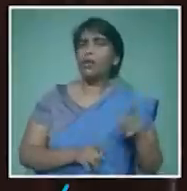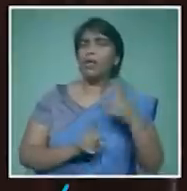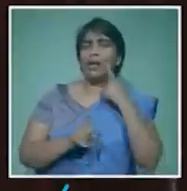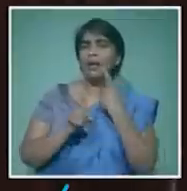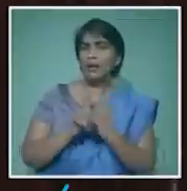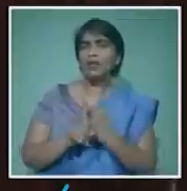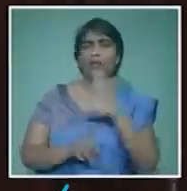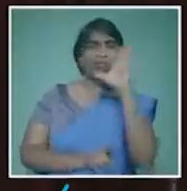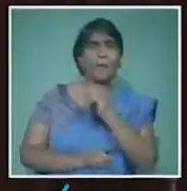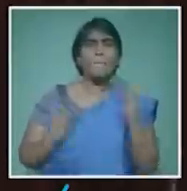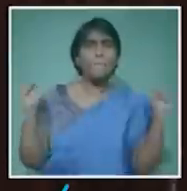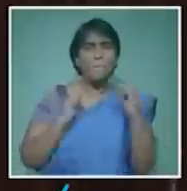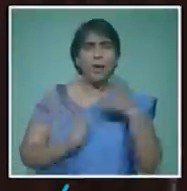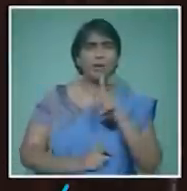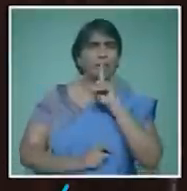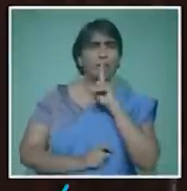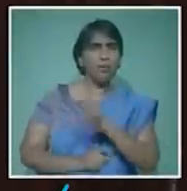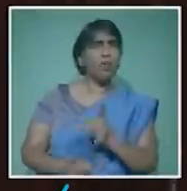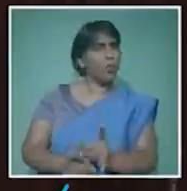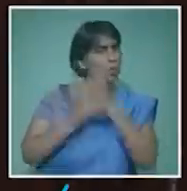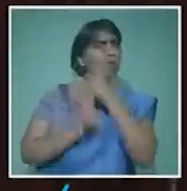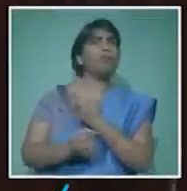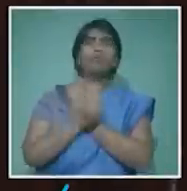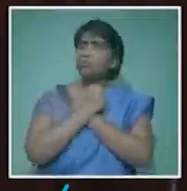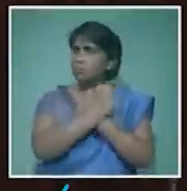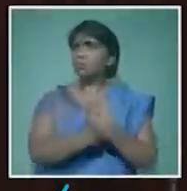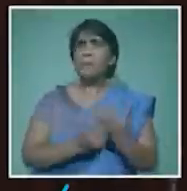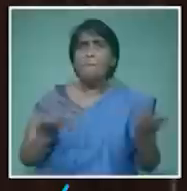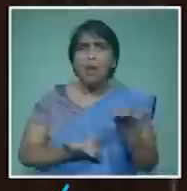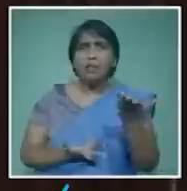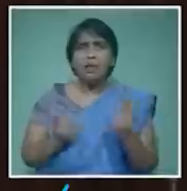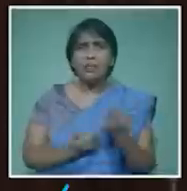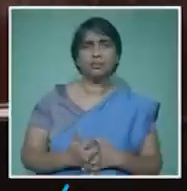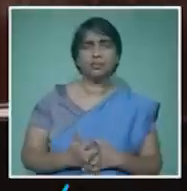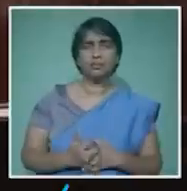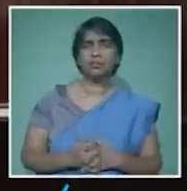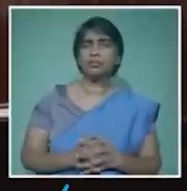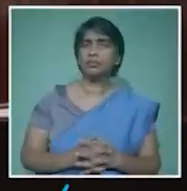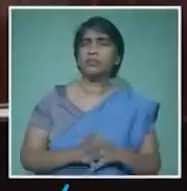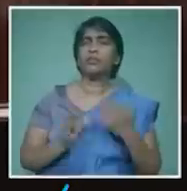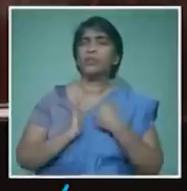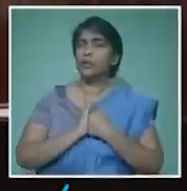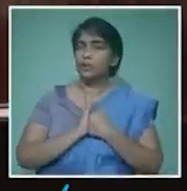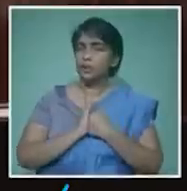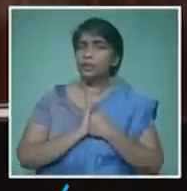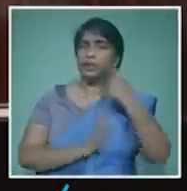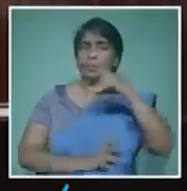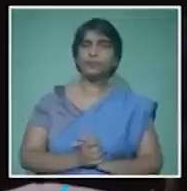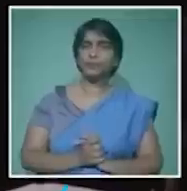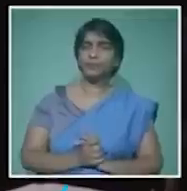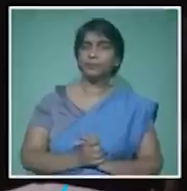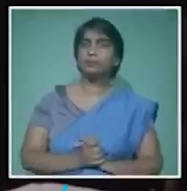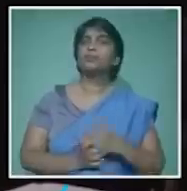දලදාව කියන අපි බය නැහැ කියන ප්‍රකාශයේ මතම පදනම් වෙලා ඔහු අත්අඩංගුවට ගන්න බැයිද වහම? හරි බොහොම ස්තුතියි. ගරු කතානායක ගරු නියෝජ්‍ය